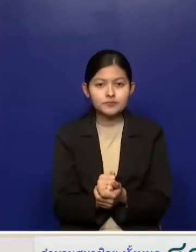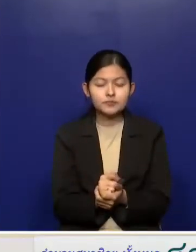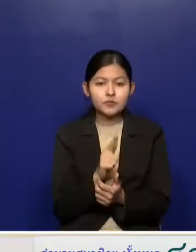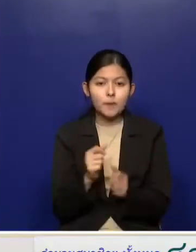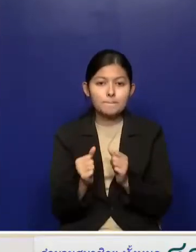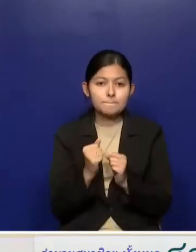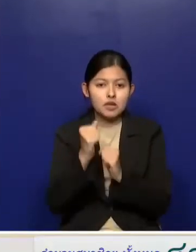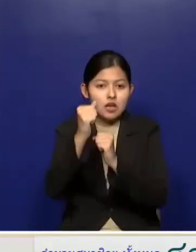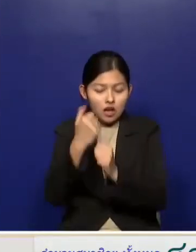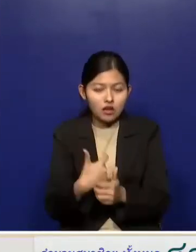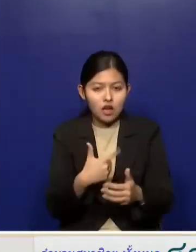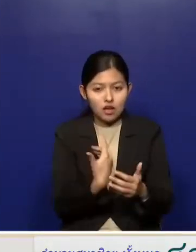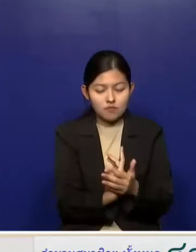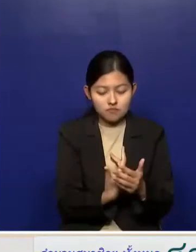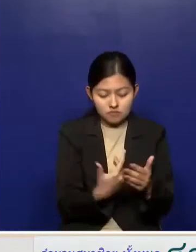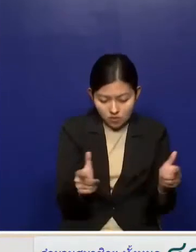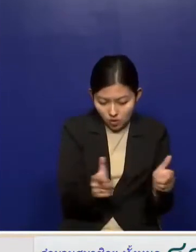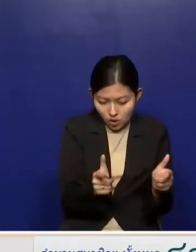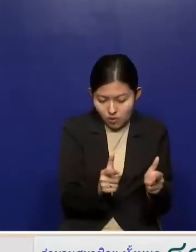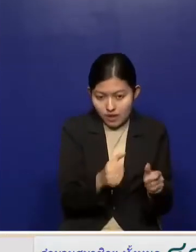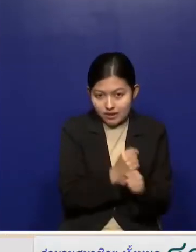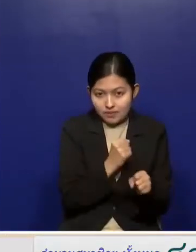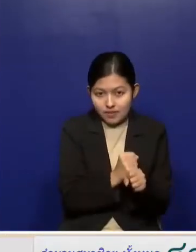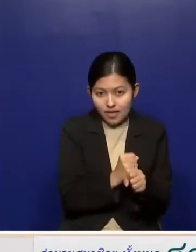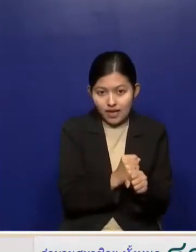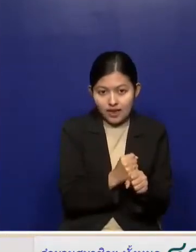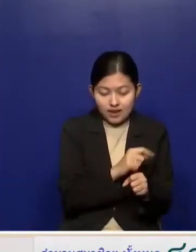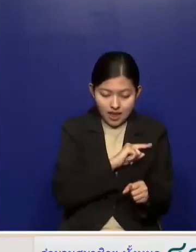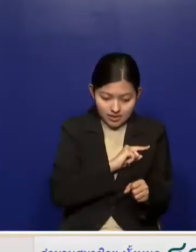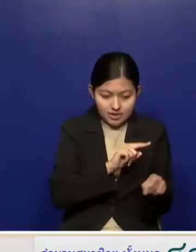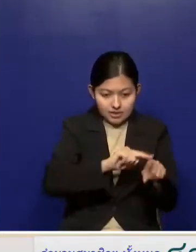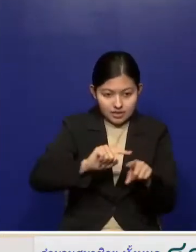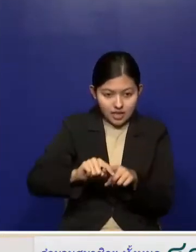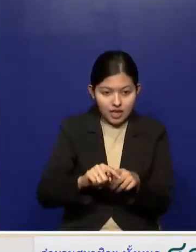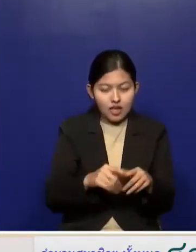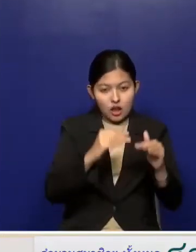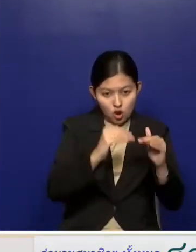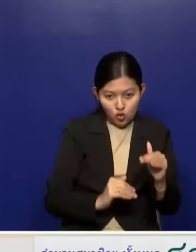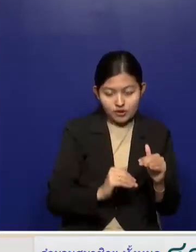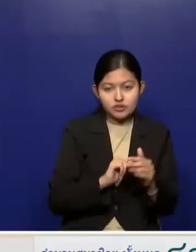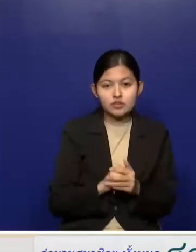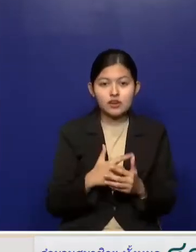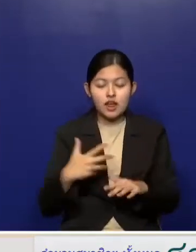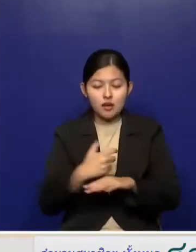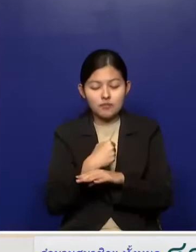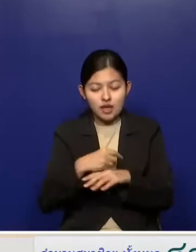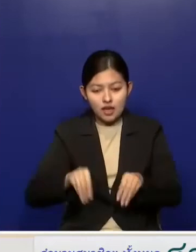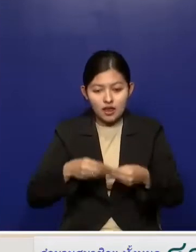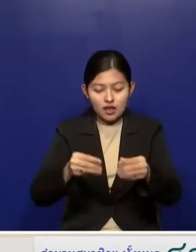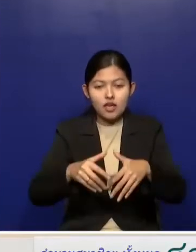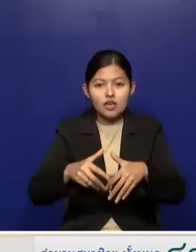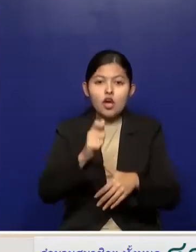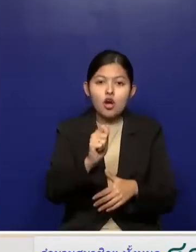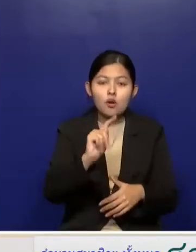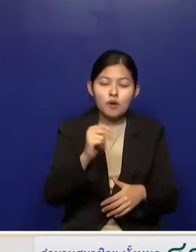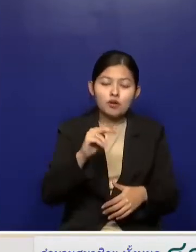ามลดกรอบงานของอ.P.T. ให้เล็กลง นะคะ ซึ่ง คณะกรมการกระจายอำนจใหแก่ประชา ให้แ่อ.P.T.